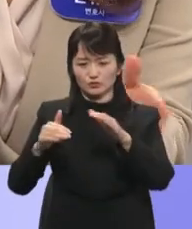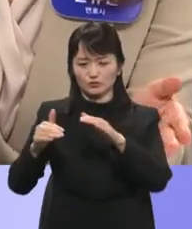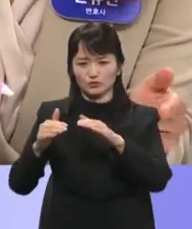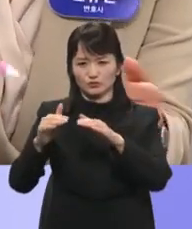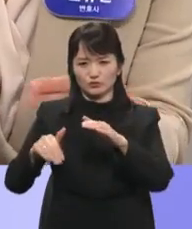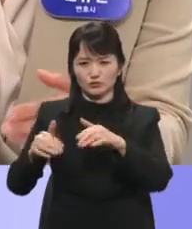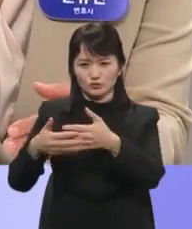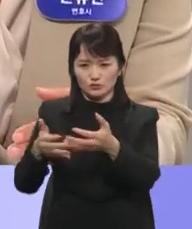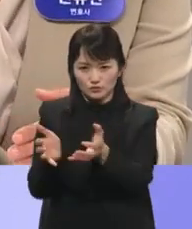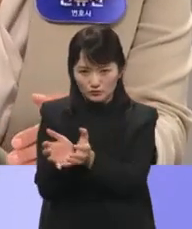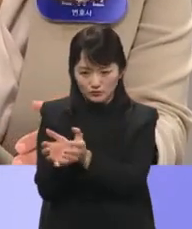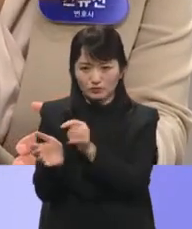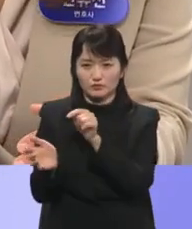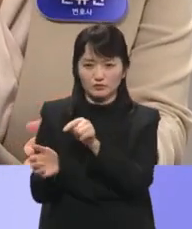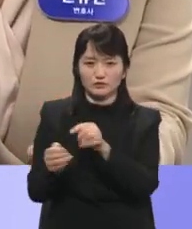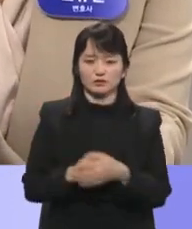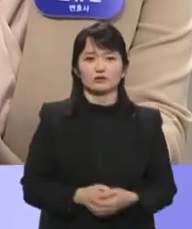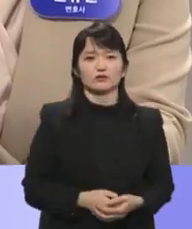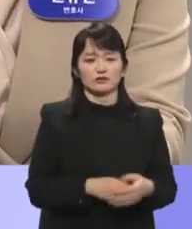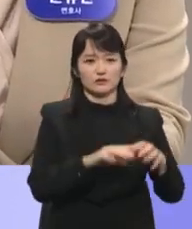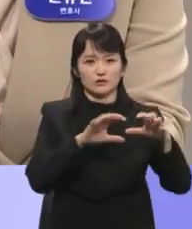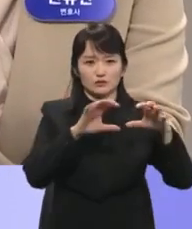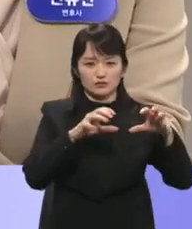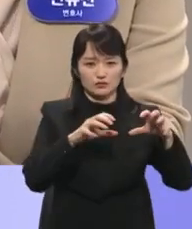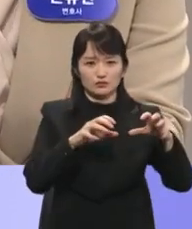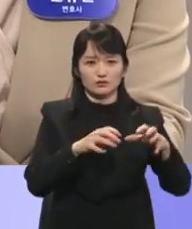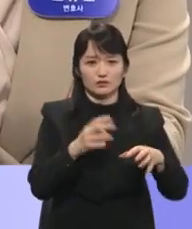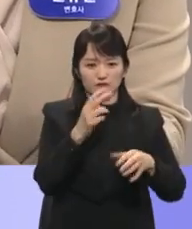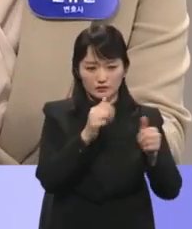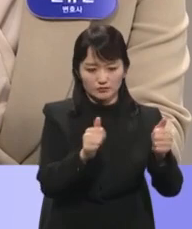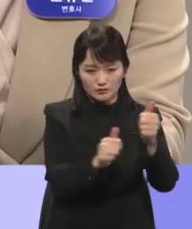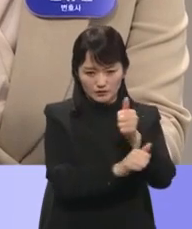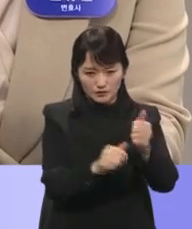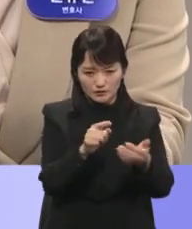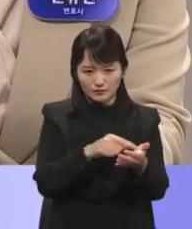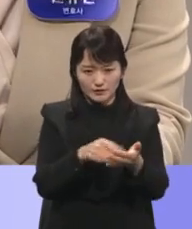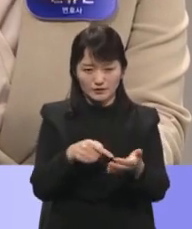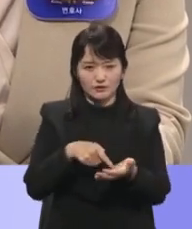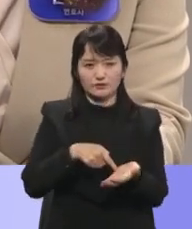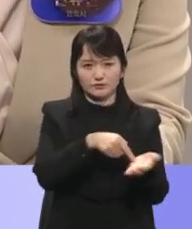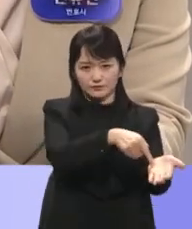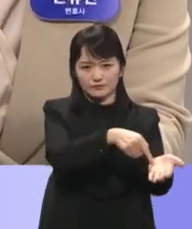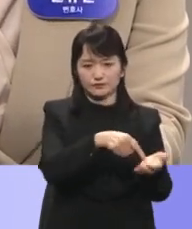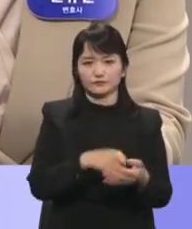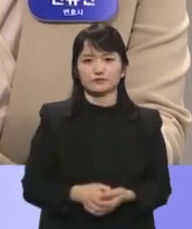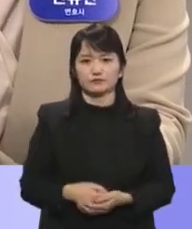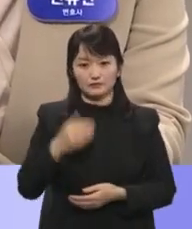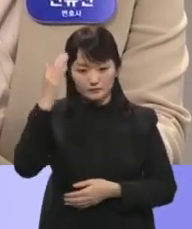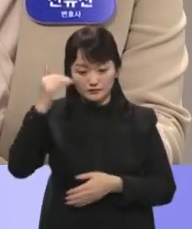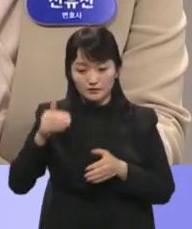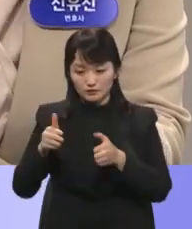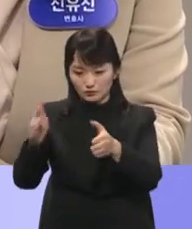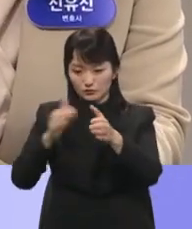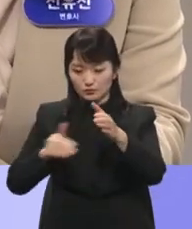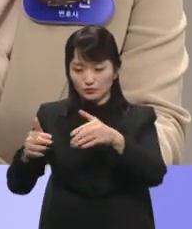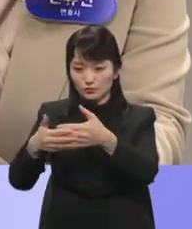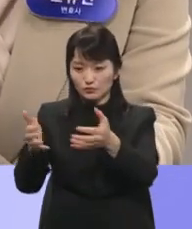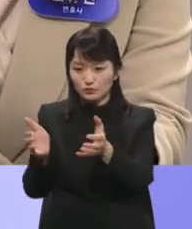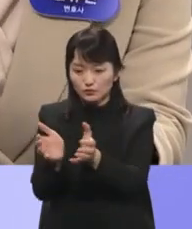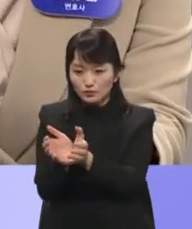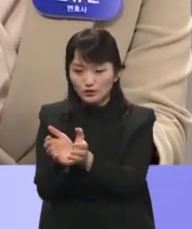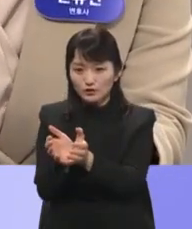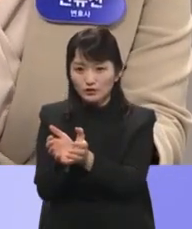국가 배상 심의위원회 배상 신청을 하게 되는데 이게 정확하게 또 한국 도로공사 도로 관리청의